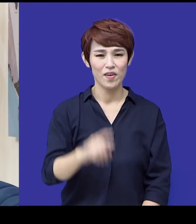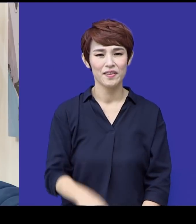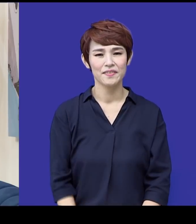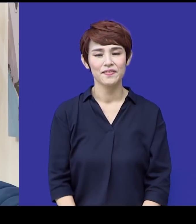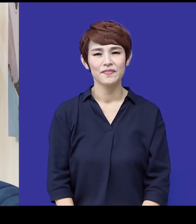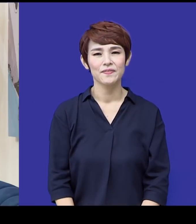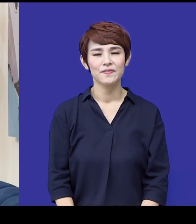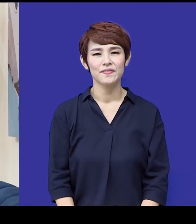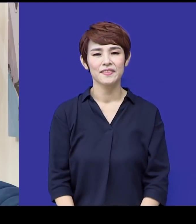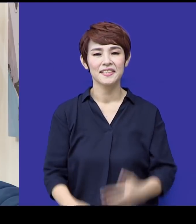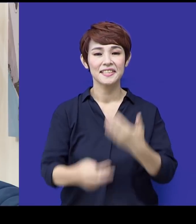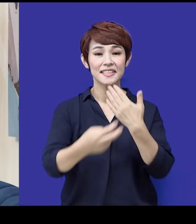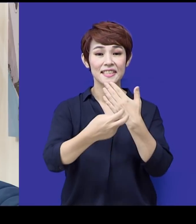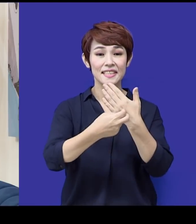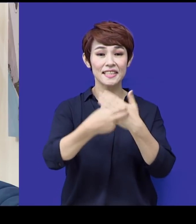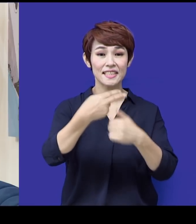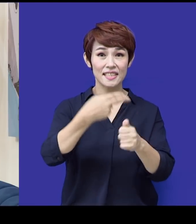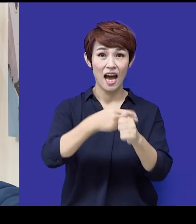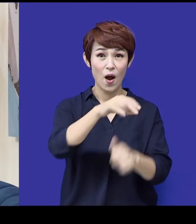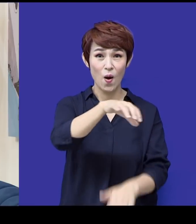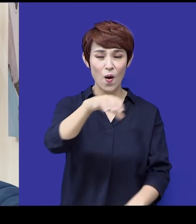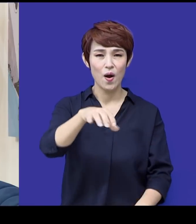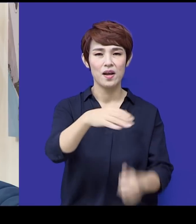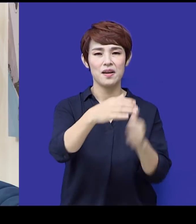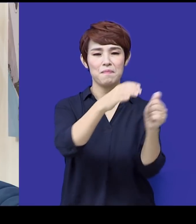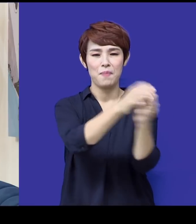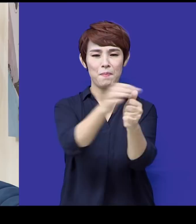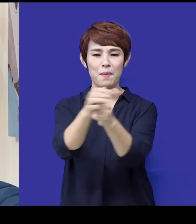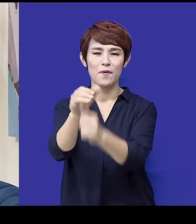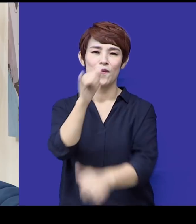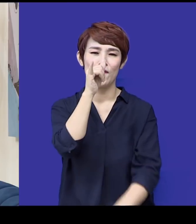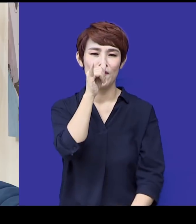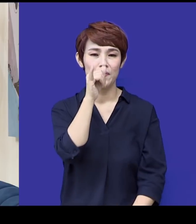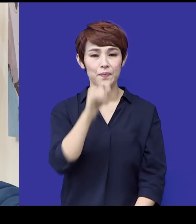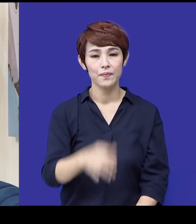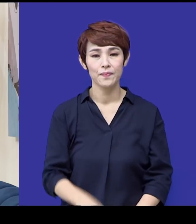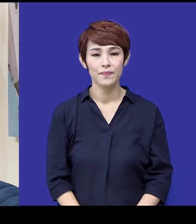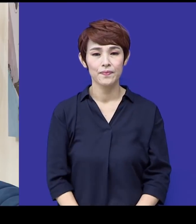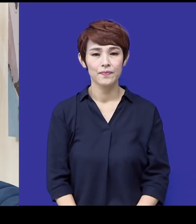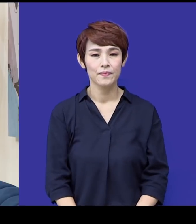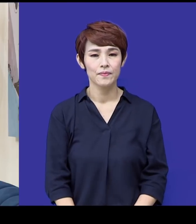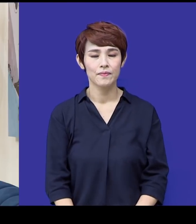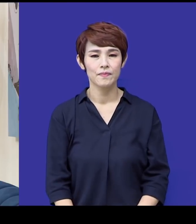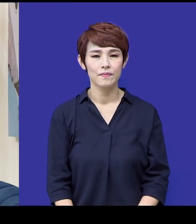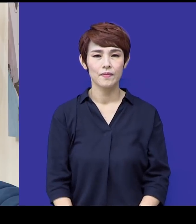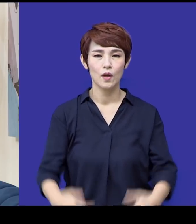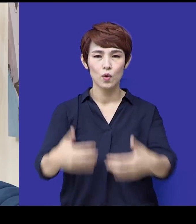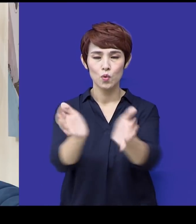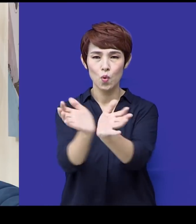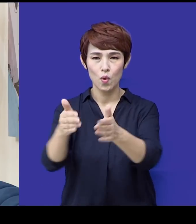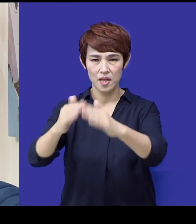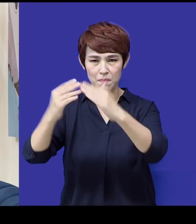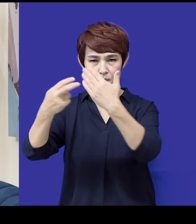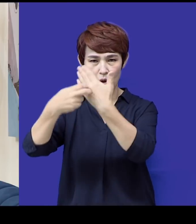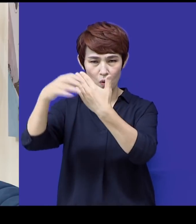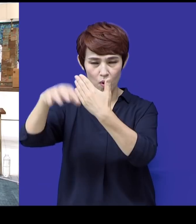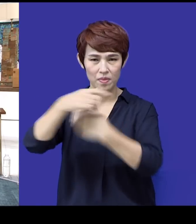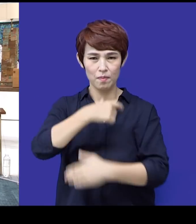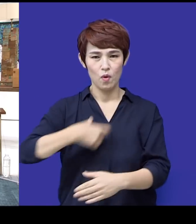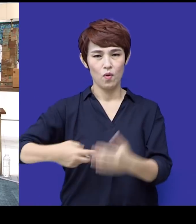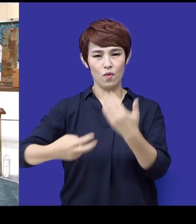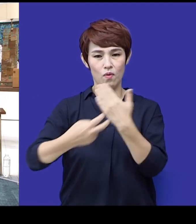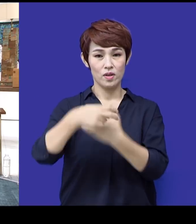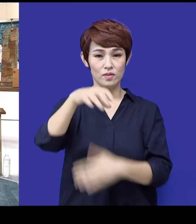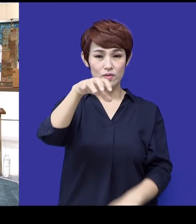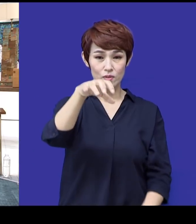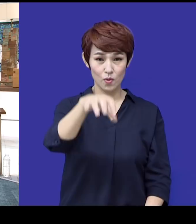받게 됐어요. 예. 근데 배치를 받는 게 그 도립병원도 있고 보건소도 있고